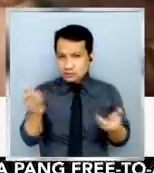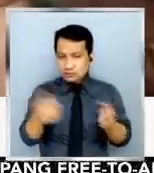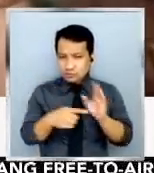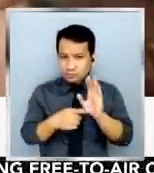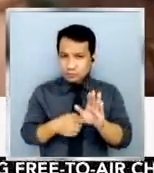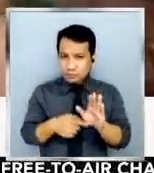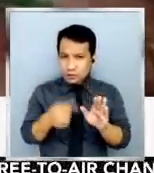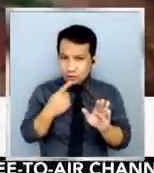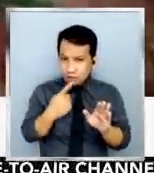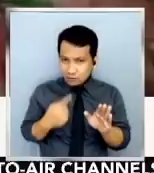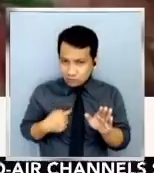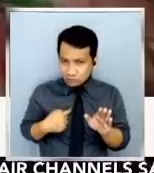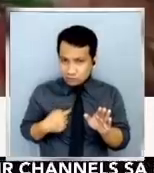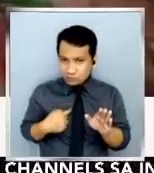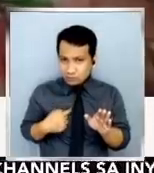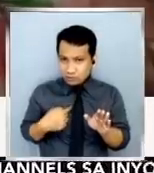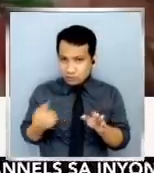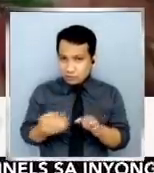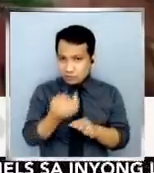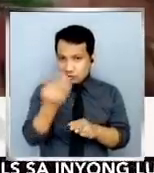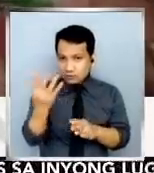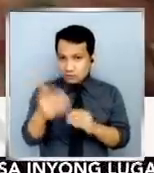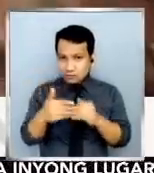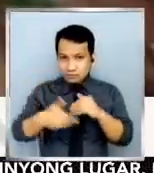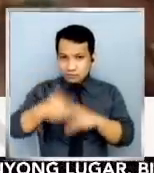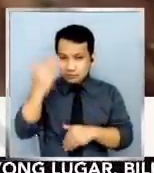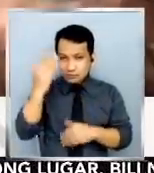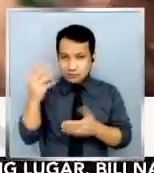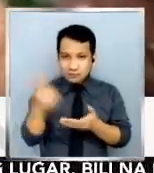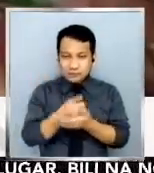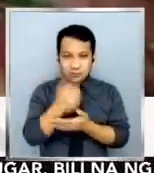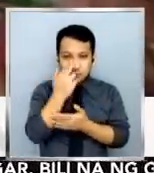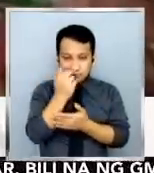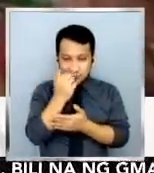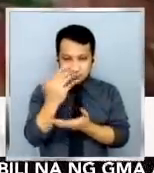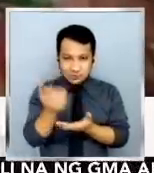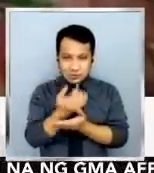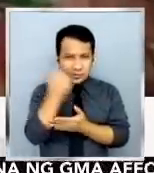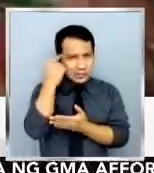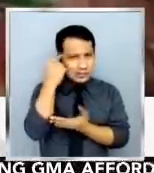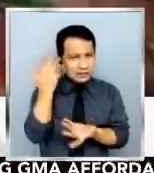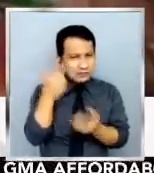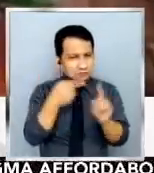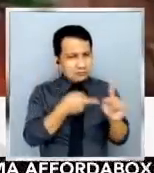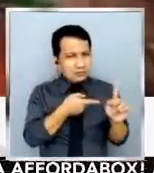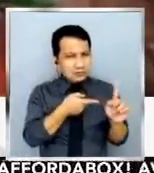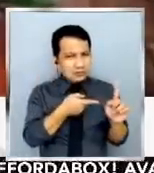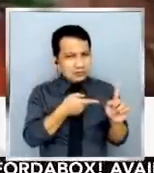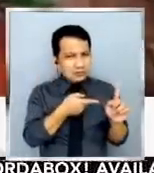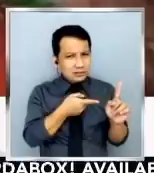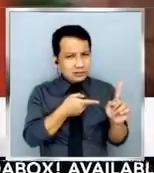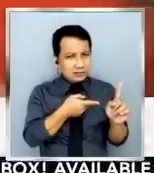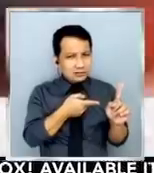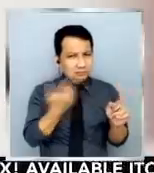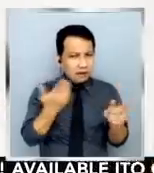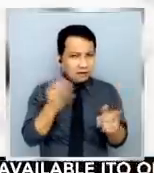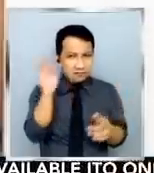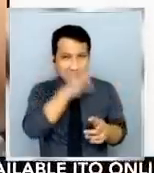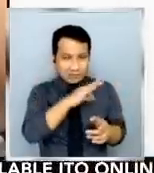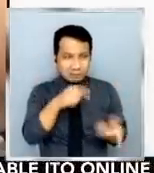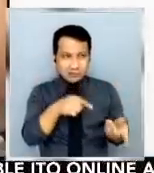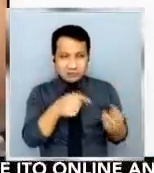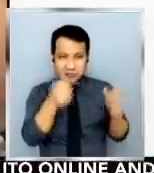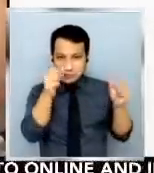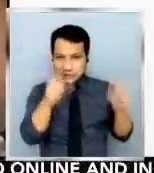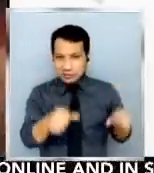ng figure eh. Medyo mataas pa. Kasi nga, iniisip ko, ano na to eh, baka bogus to eh. Alam mo yun, poster, ganun.